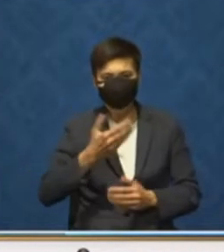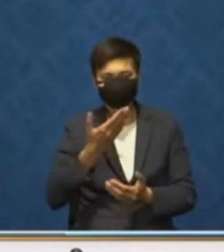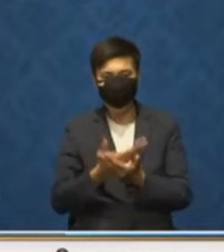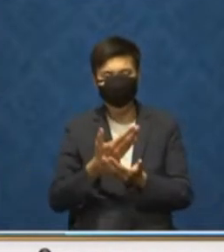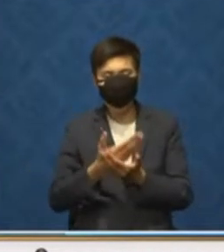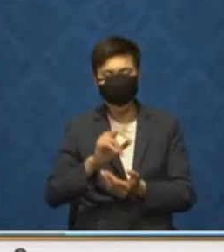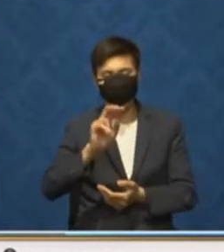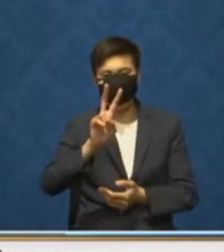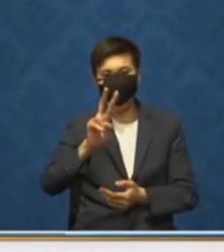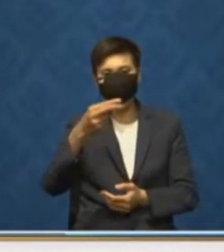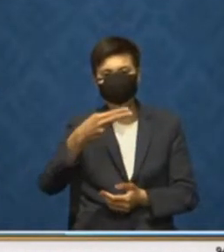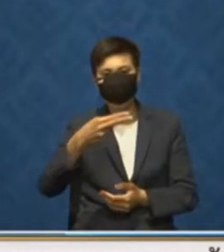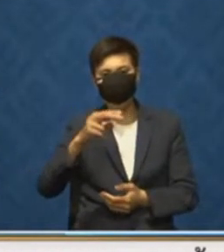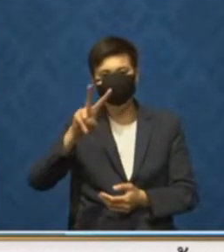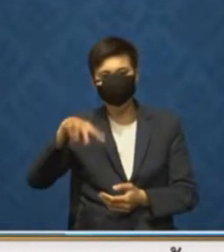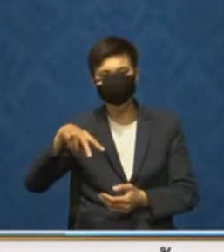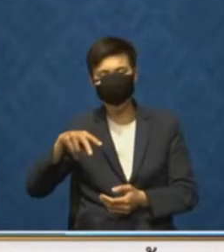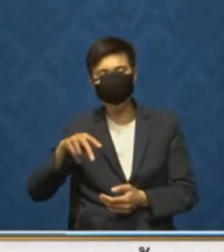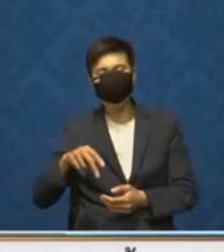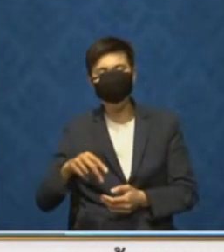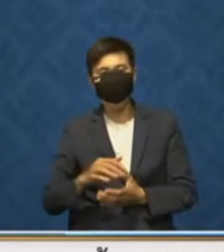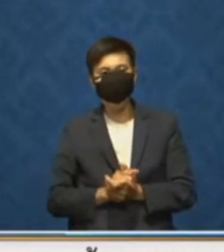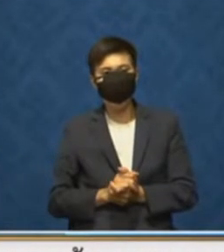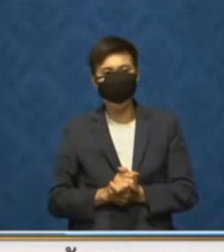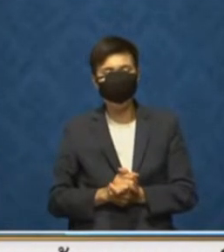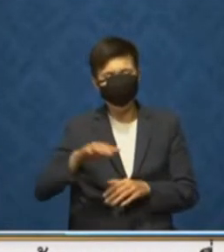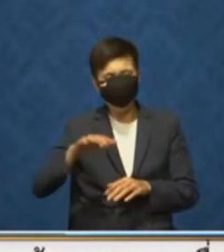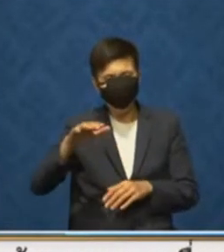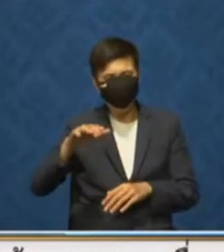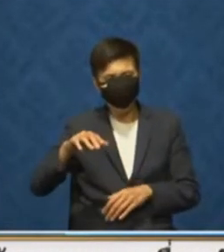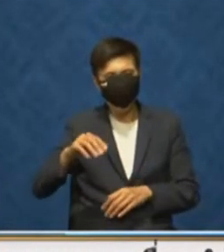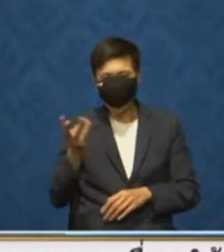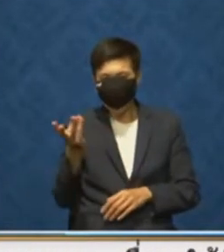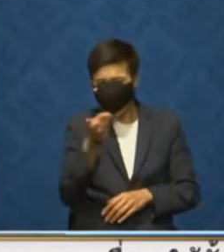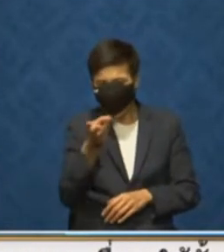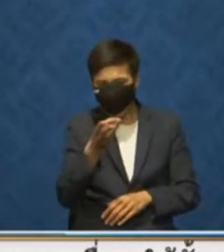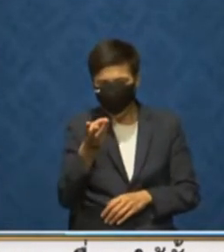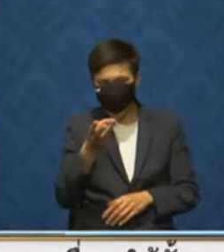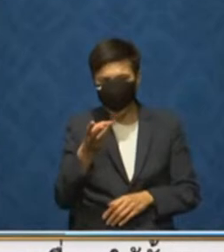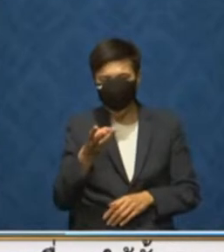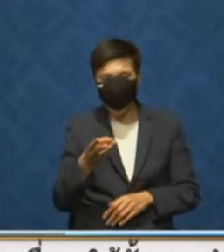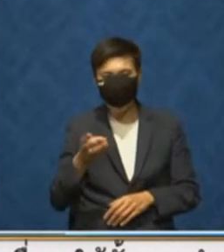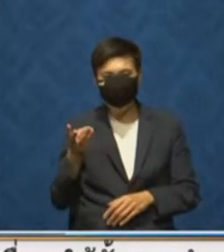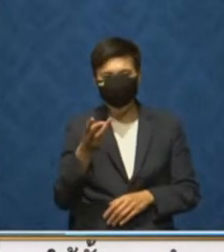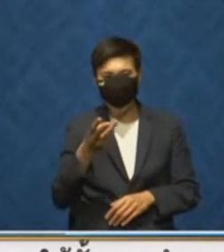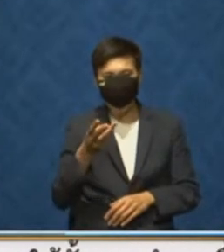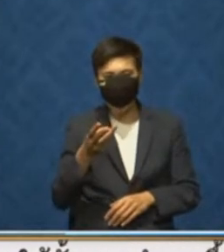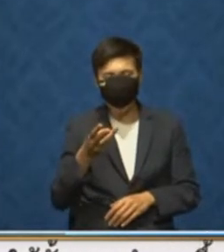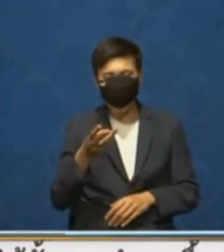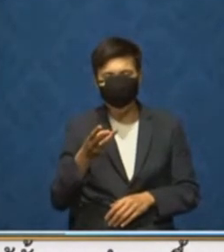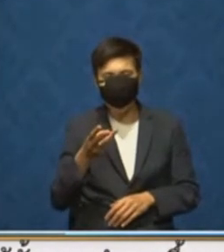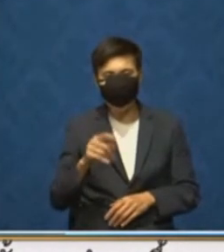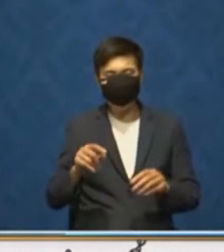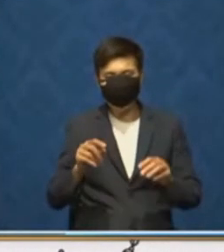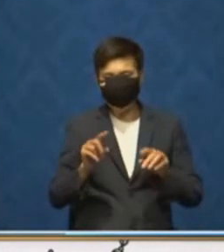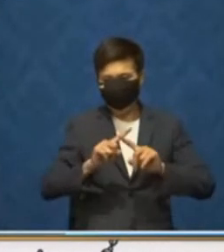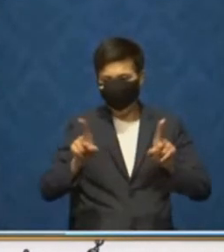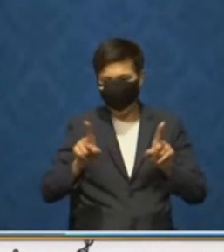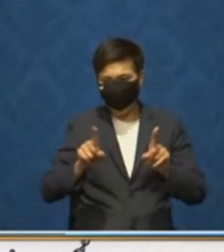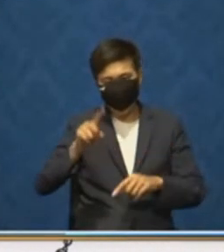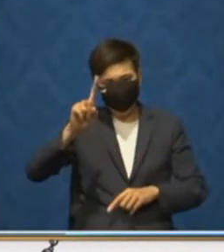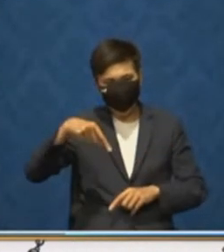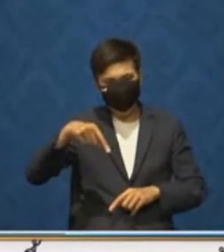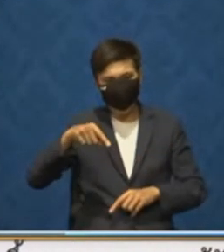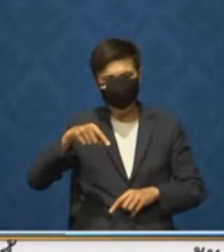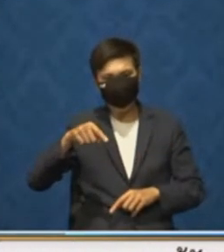59ล้านบาทน้อยกว่ากระทรวงพัฒนาสังคมเพียงพันกว่าล้านเท่านั้นเองเราจะเห็นว่าประเทศ